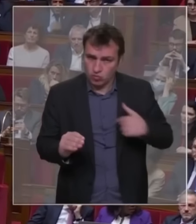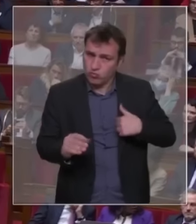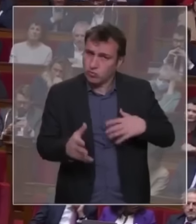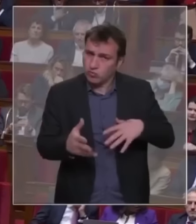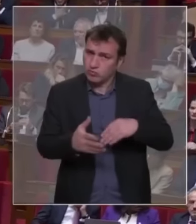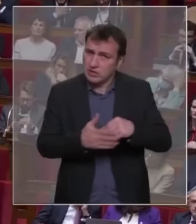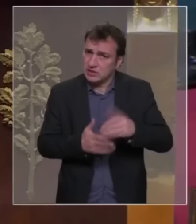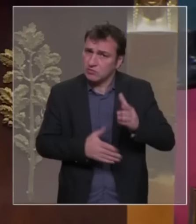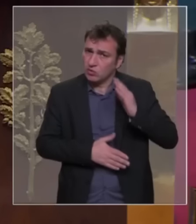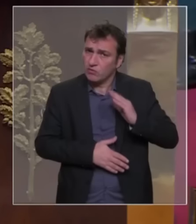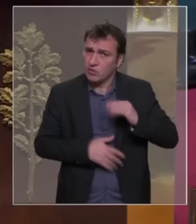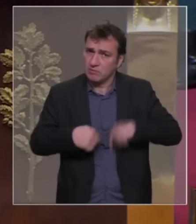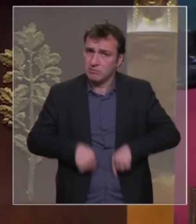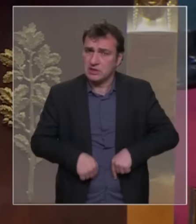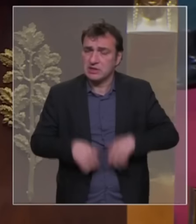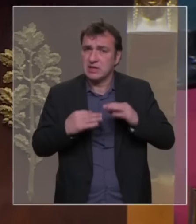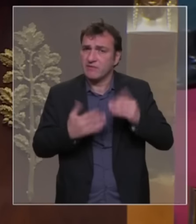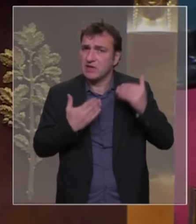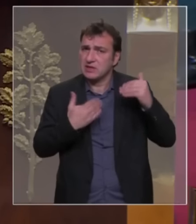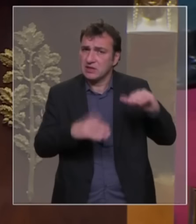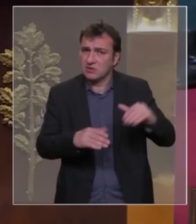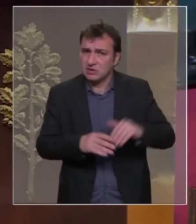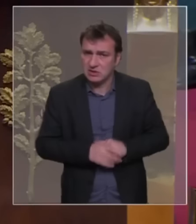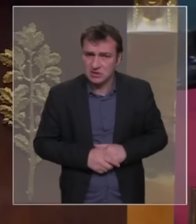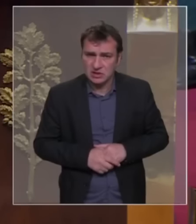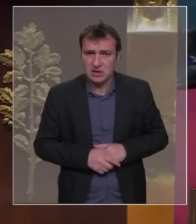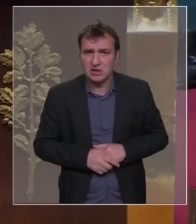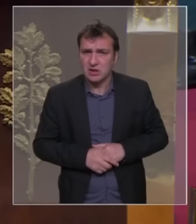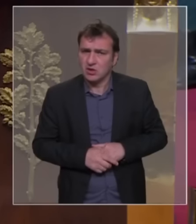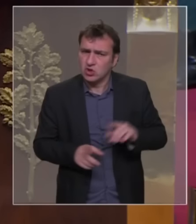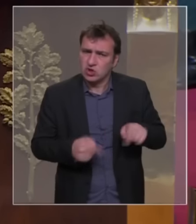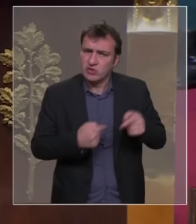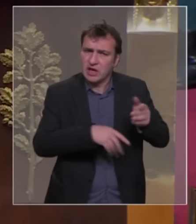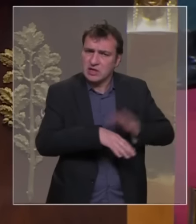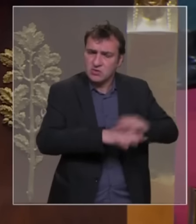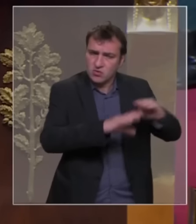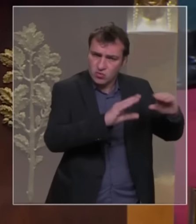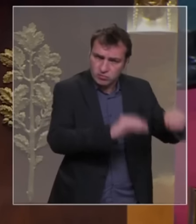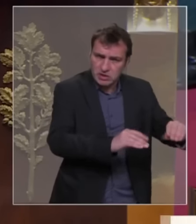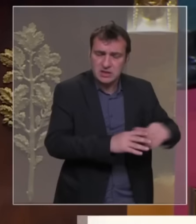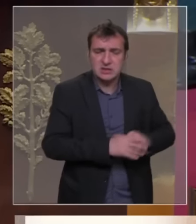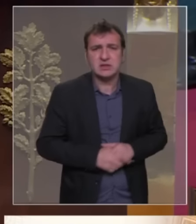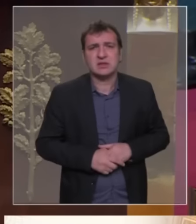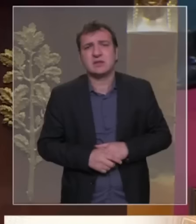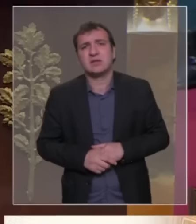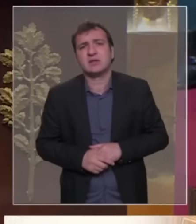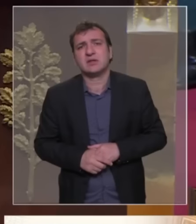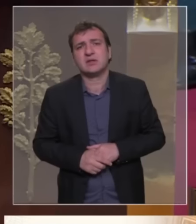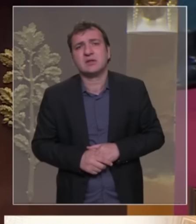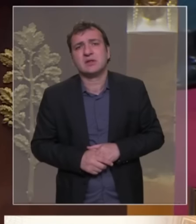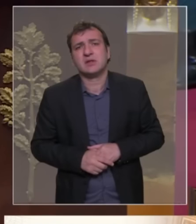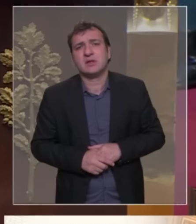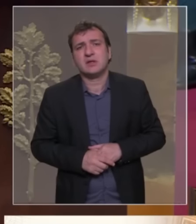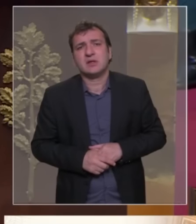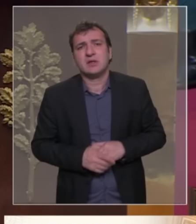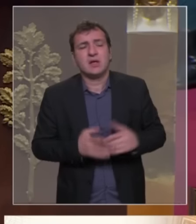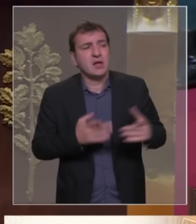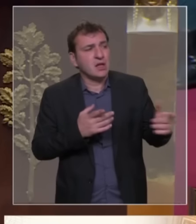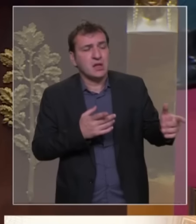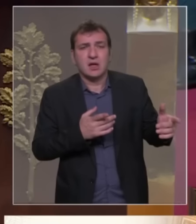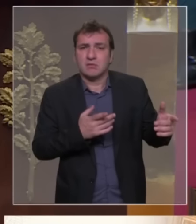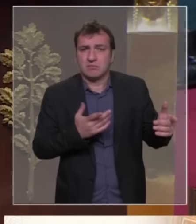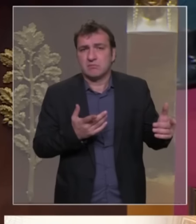ministre des Affaires étrangères de notre pays, en me rendant à Ramallah, à Gaza, et évidemment à Tel Aviv. Au-delà de cette stratégie, nous savons